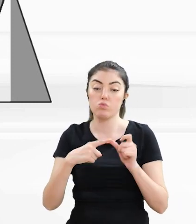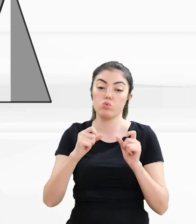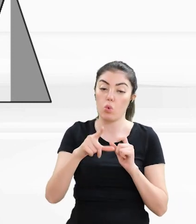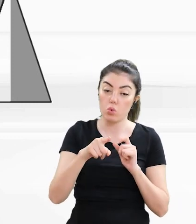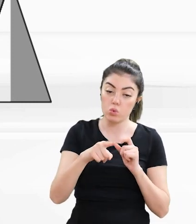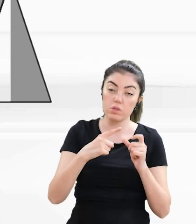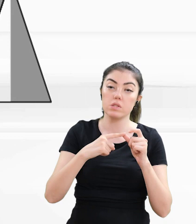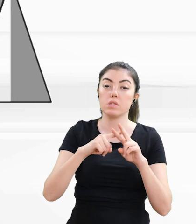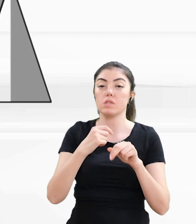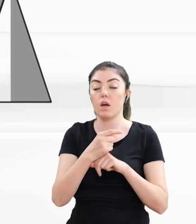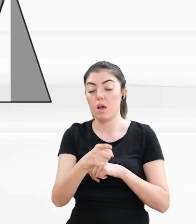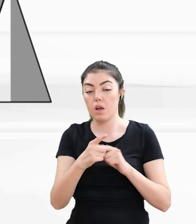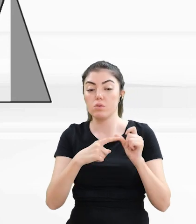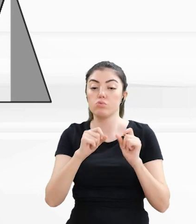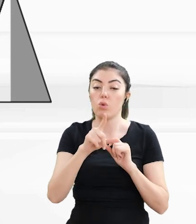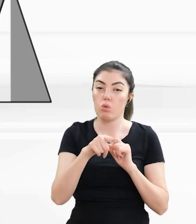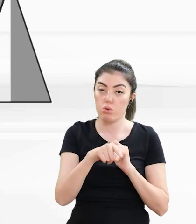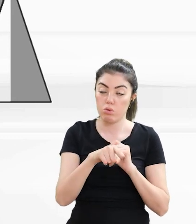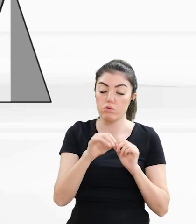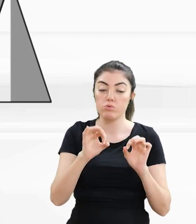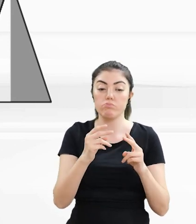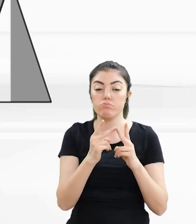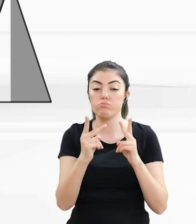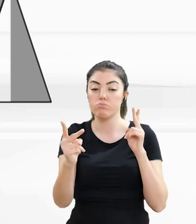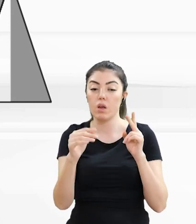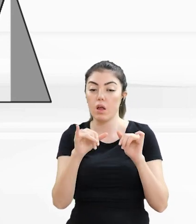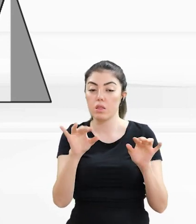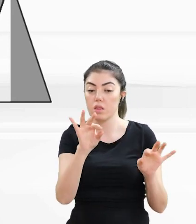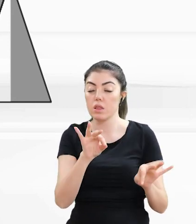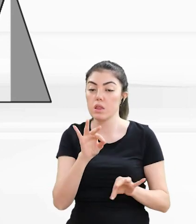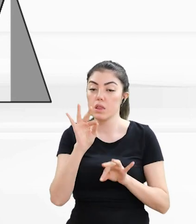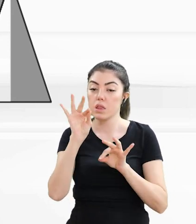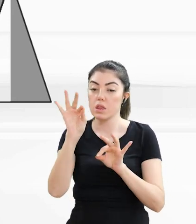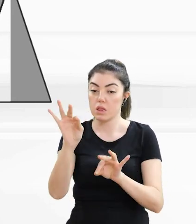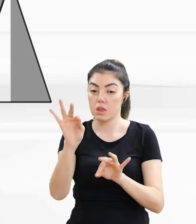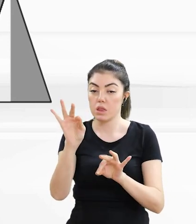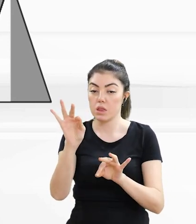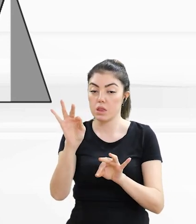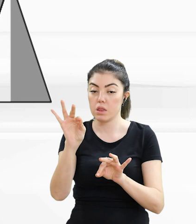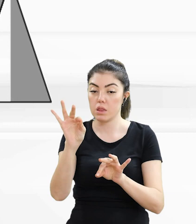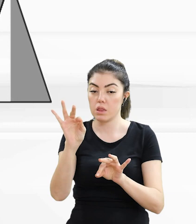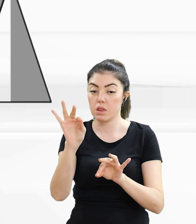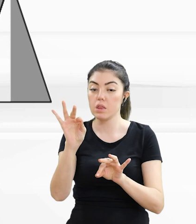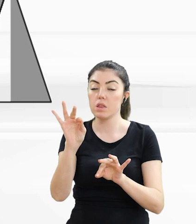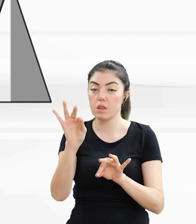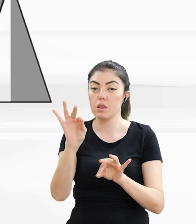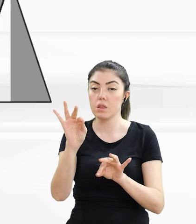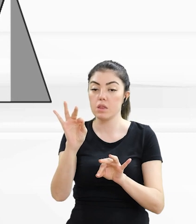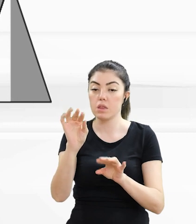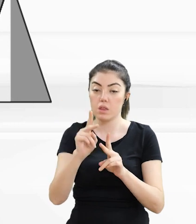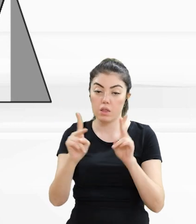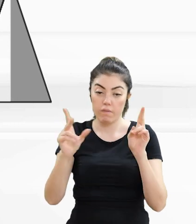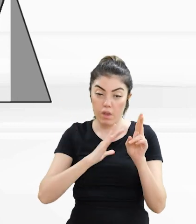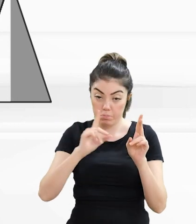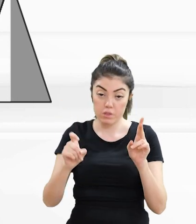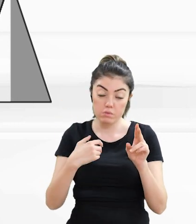yine beyaz sağda siyah solda şimdi Beyaz'ın sağ sol sağ sol şeklinde gittiği